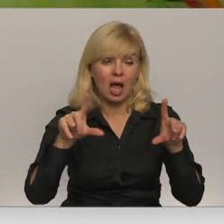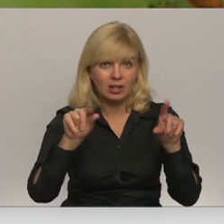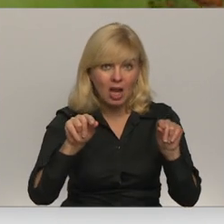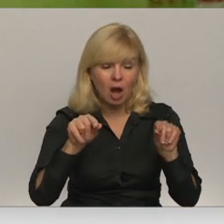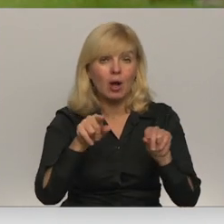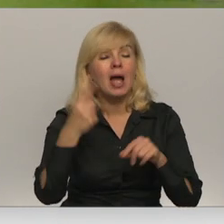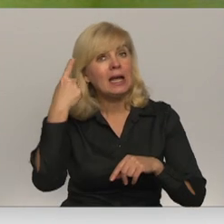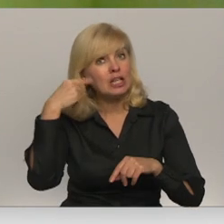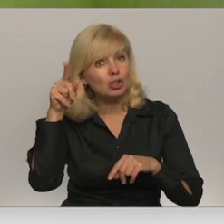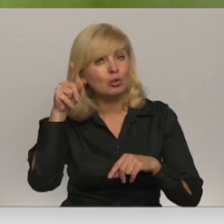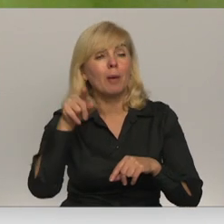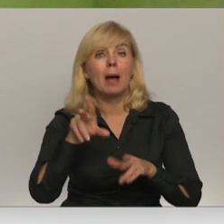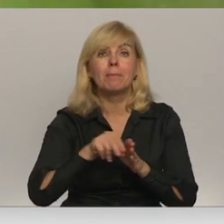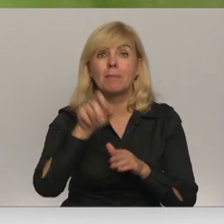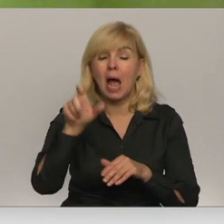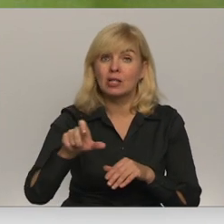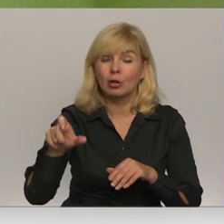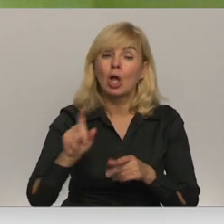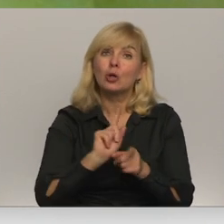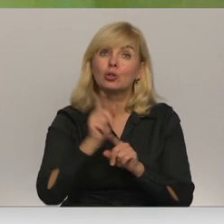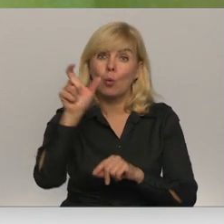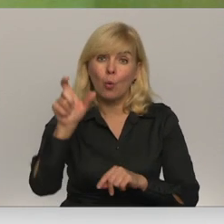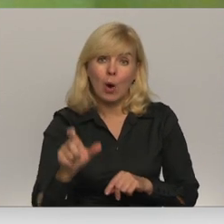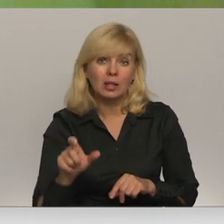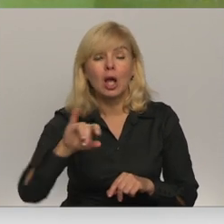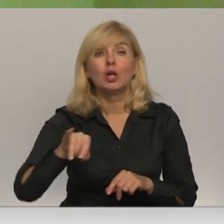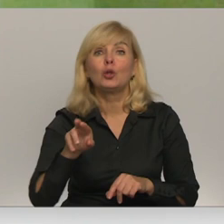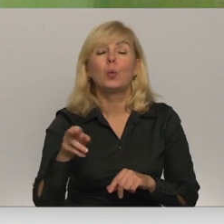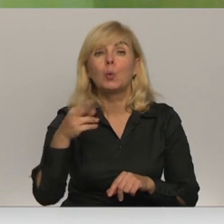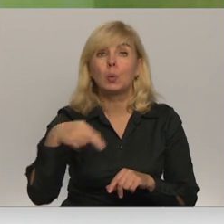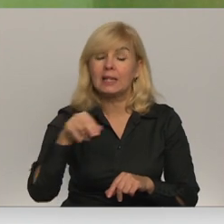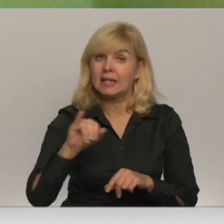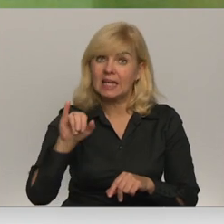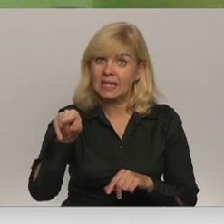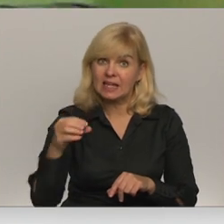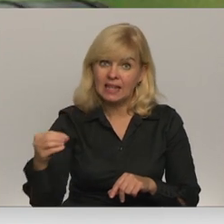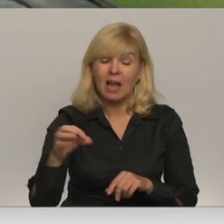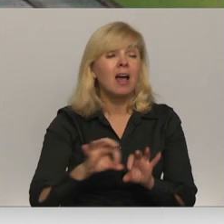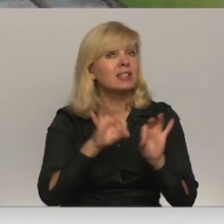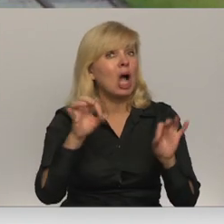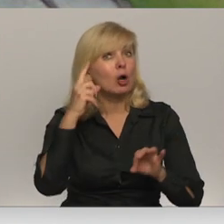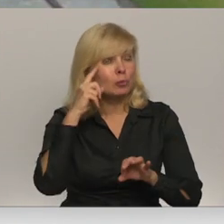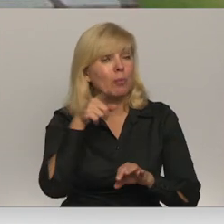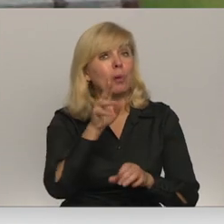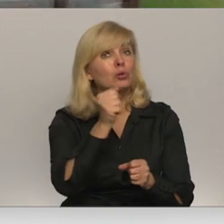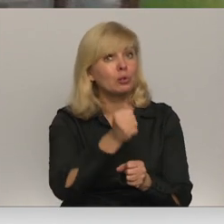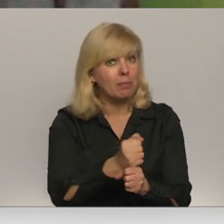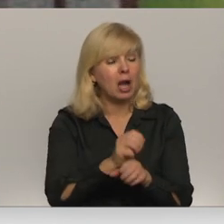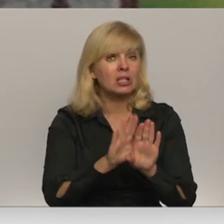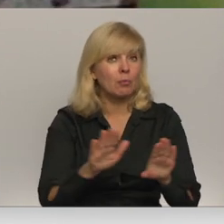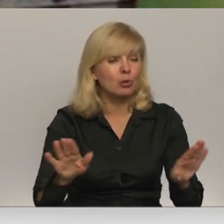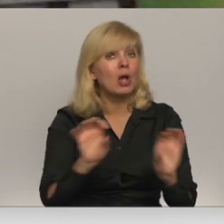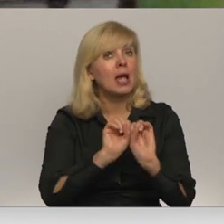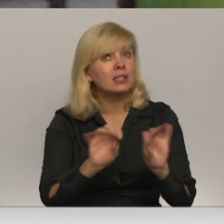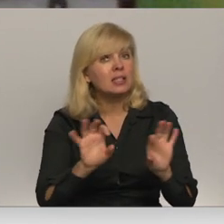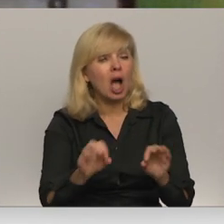gadsimtamajā radusies tūlaik pensionētajai skolotājai Judītei Timmai. Sākotnēji gan bijusi doma, ka tas būs pagasta muzejs, kas vēstīs